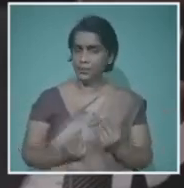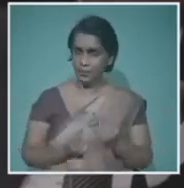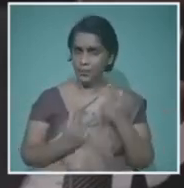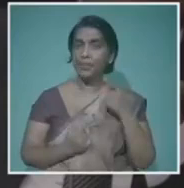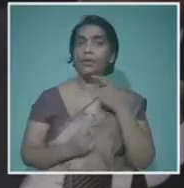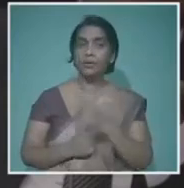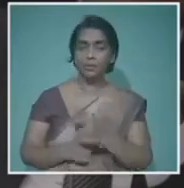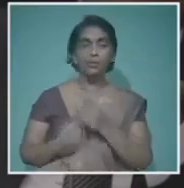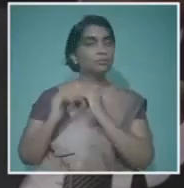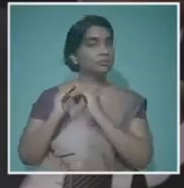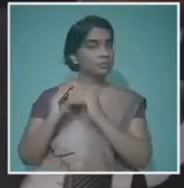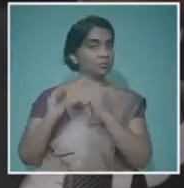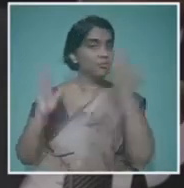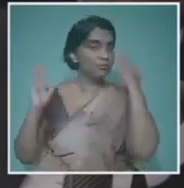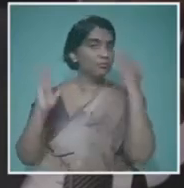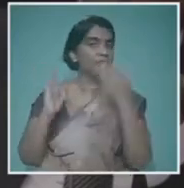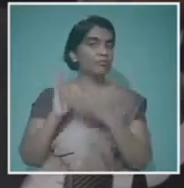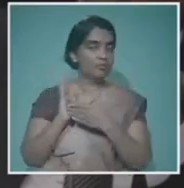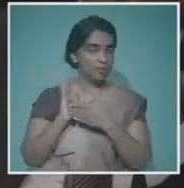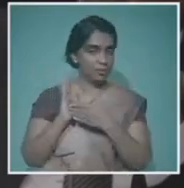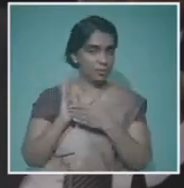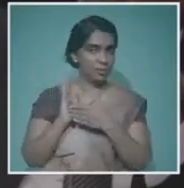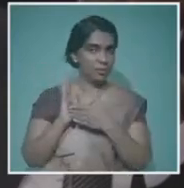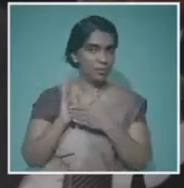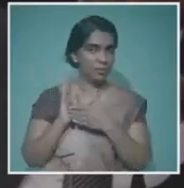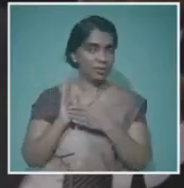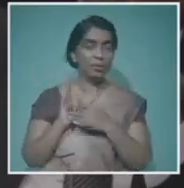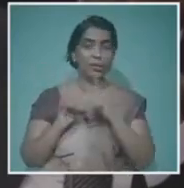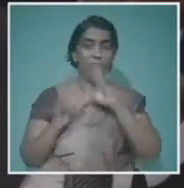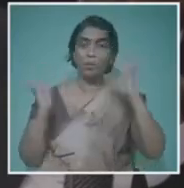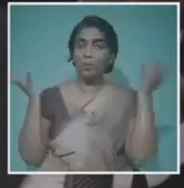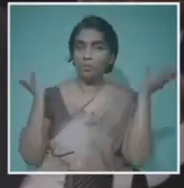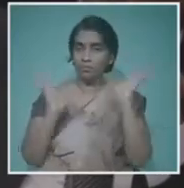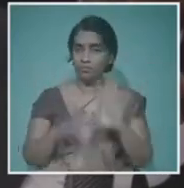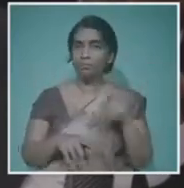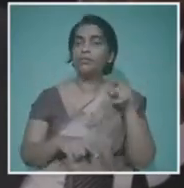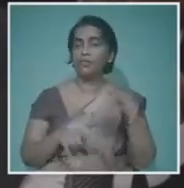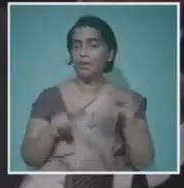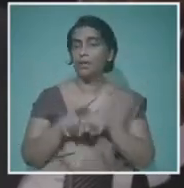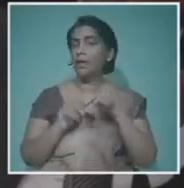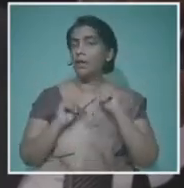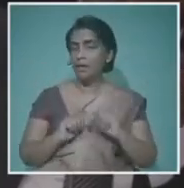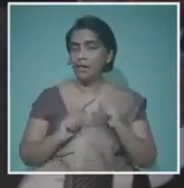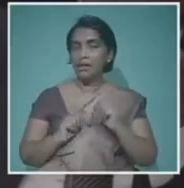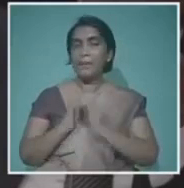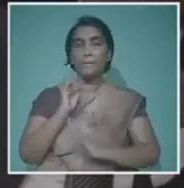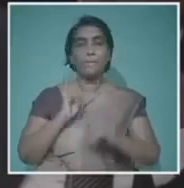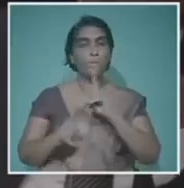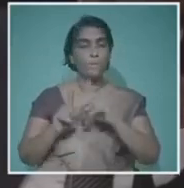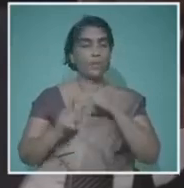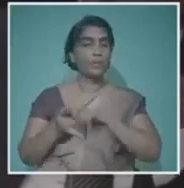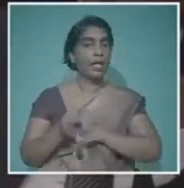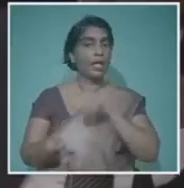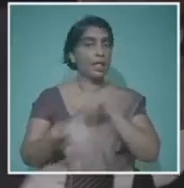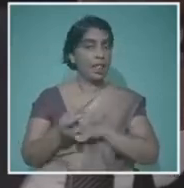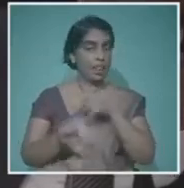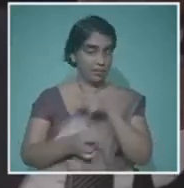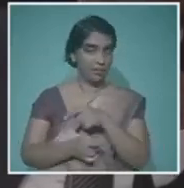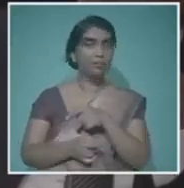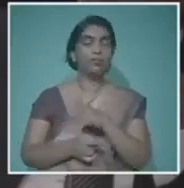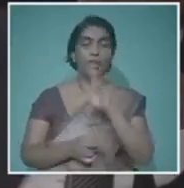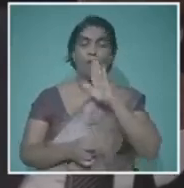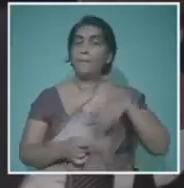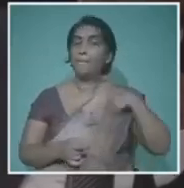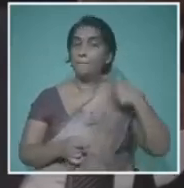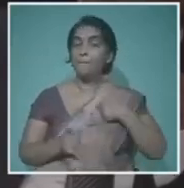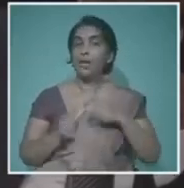එම ආයතන පිළිබඳව කැඳවීමක්. මොකද අදාළ අමාත්‍යංශවල ලේකම්වරු තමයි ප්‍රධාන